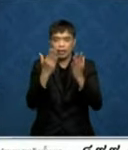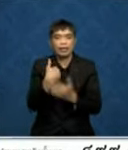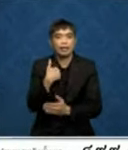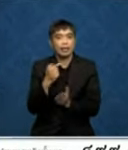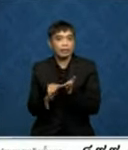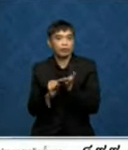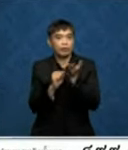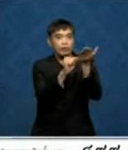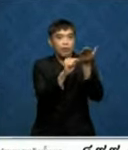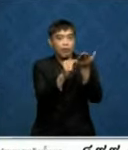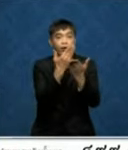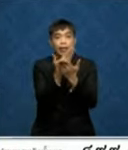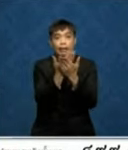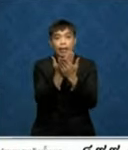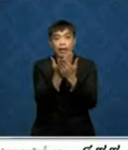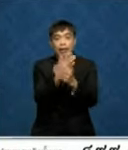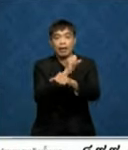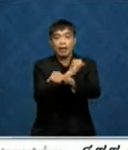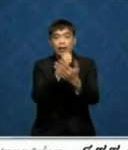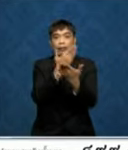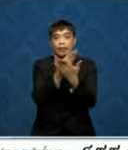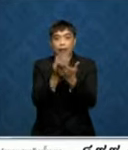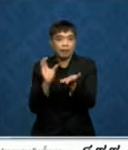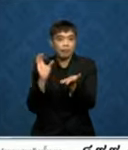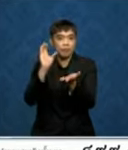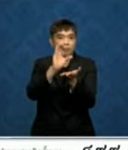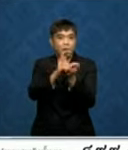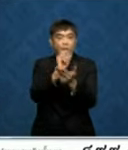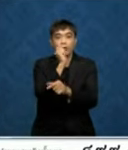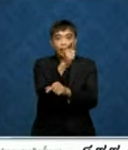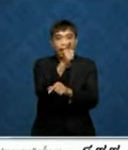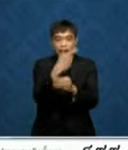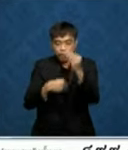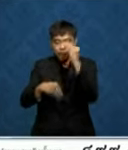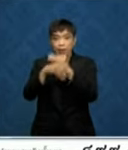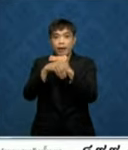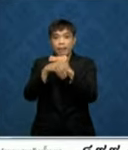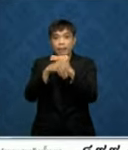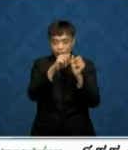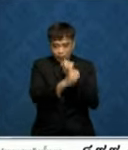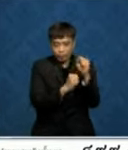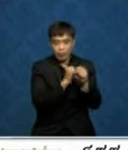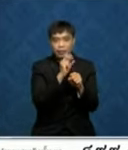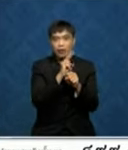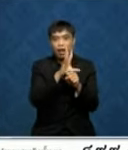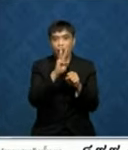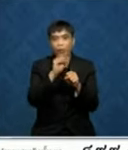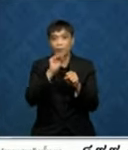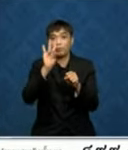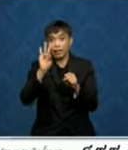เงินในงบประมาณรายจ่ายประจำเพิ่มเติมประจำปี2567จากเดิม